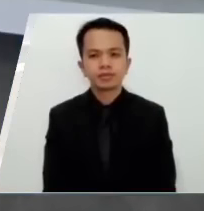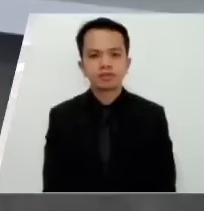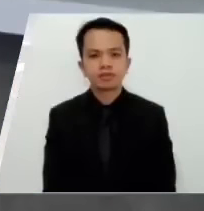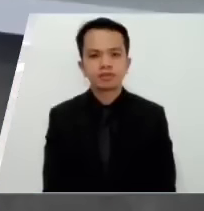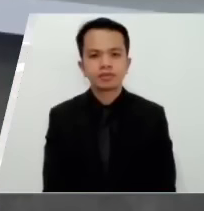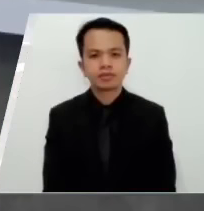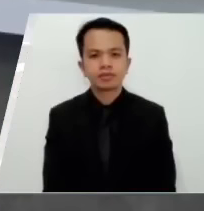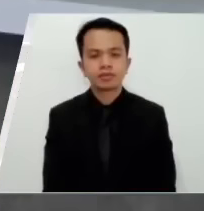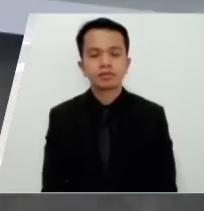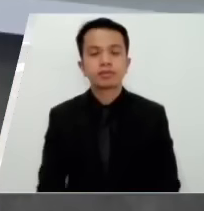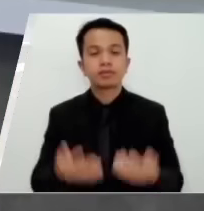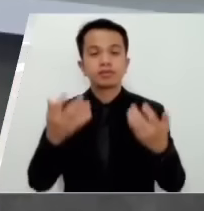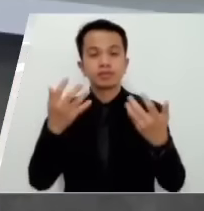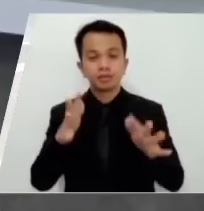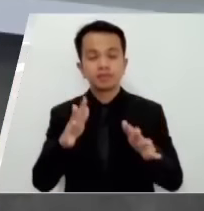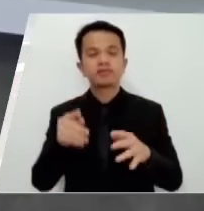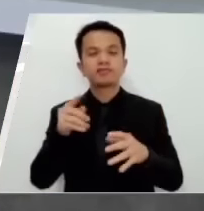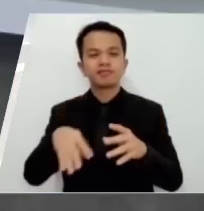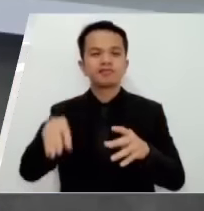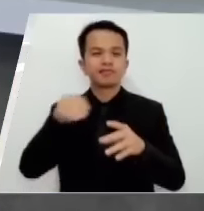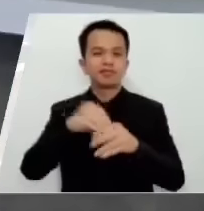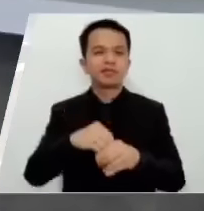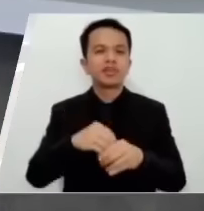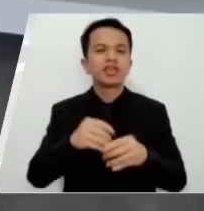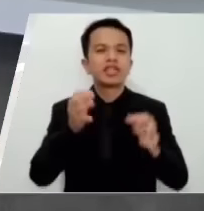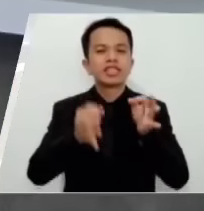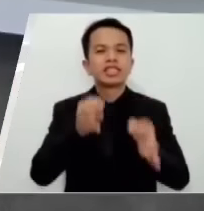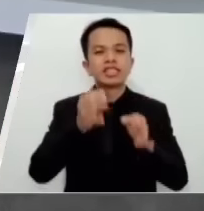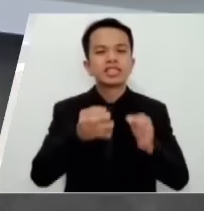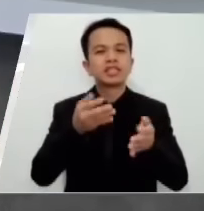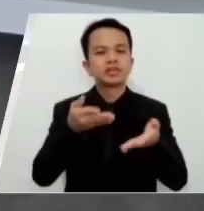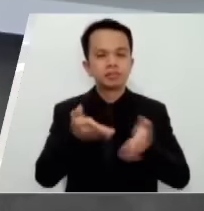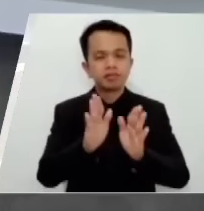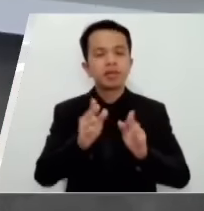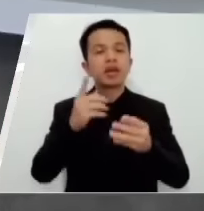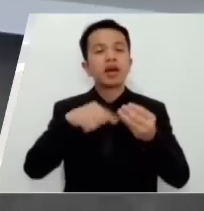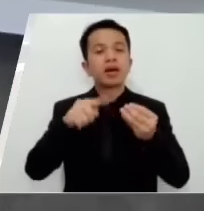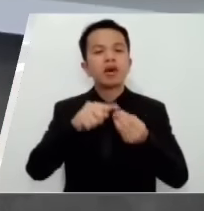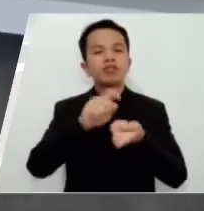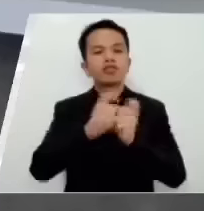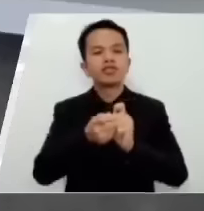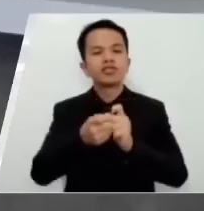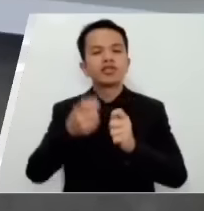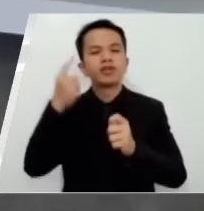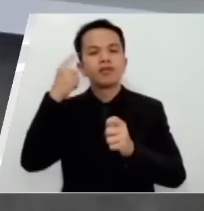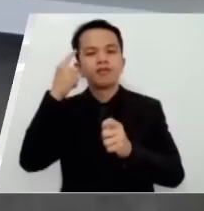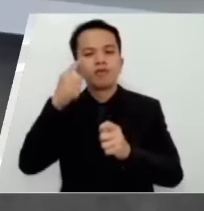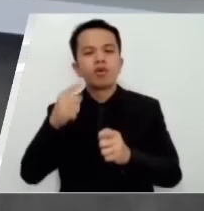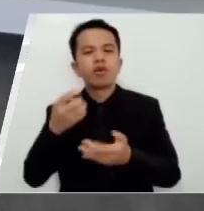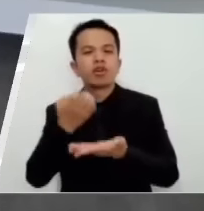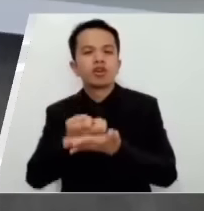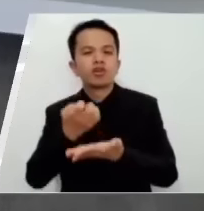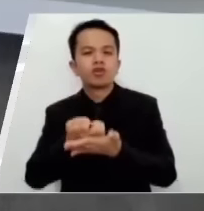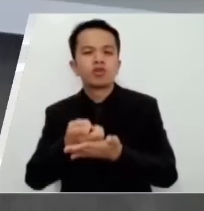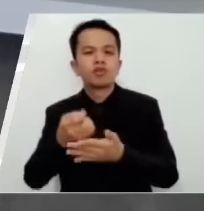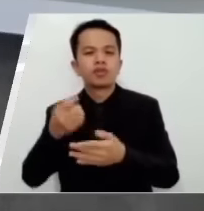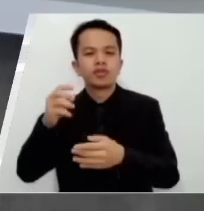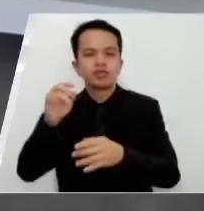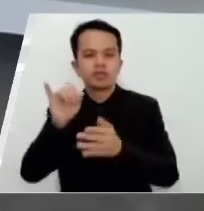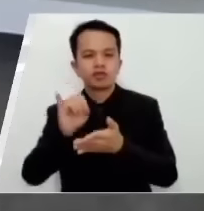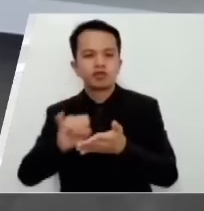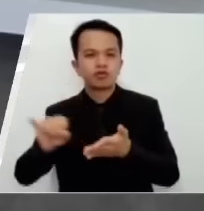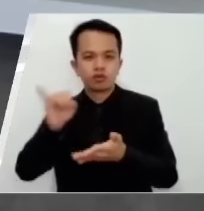i-control of both houses number seven nalayong amyendahan ng economic provisions ng konstitusyon aprubado na rin sa